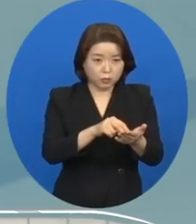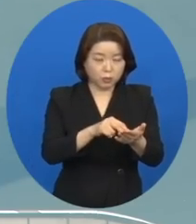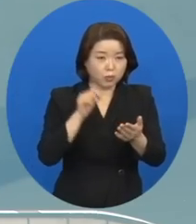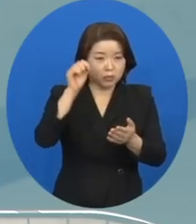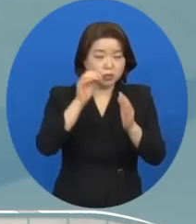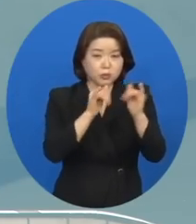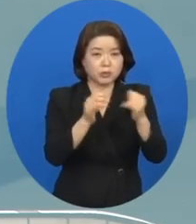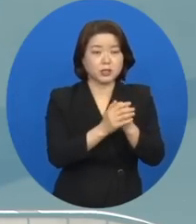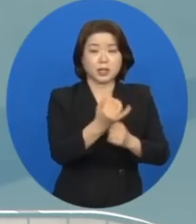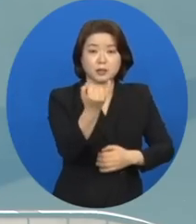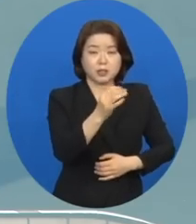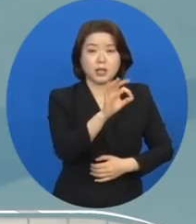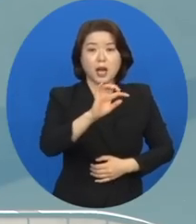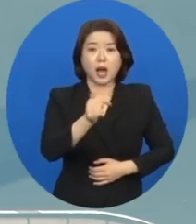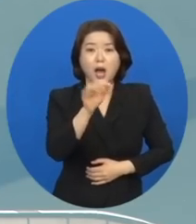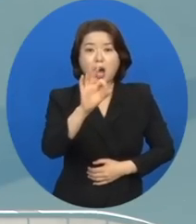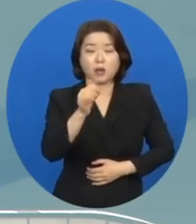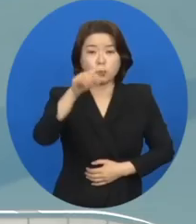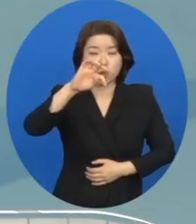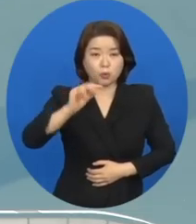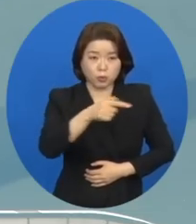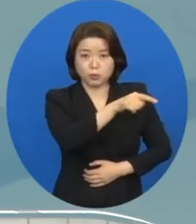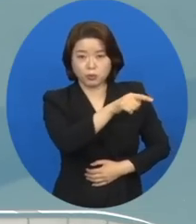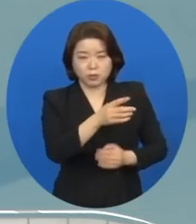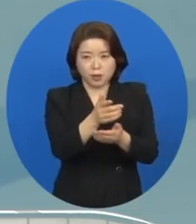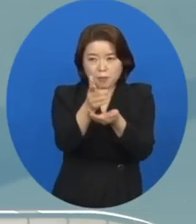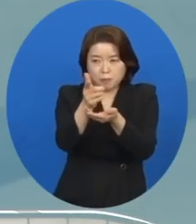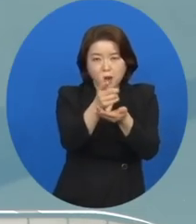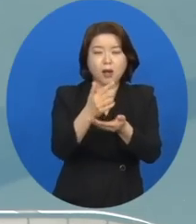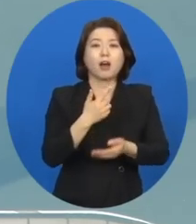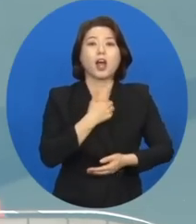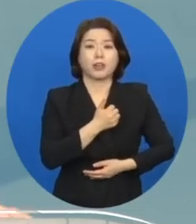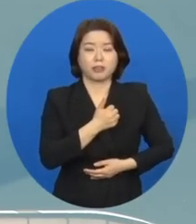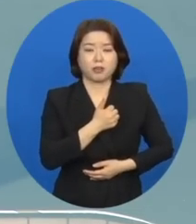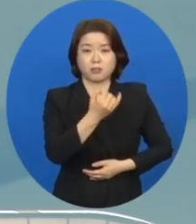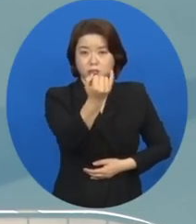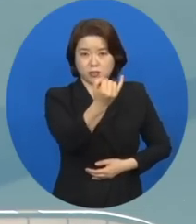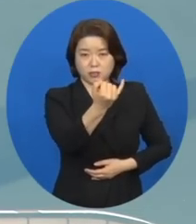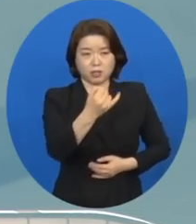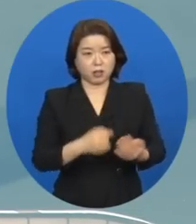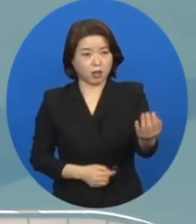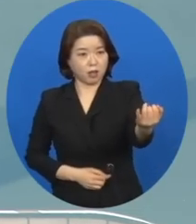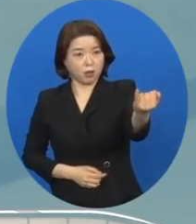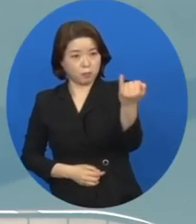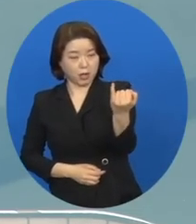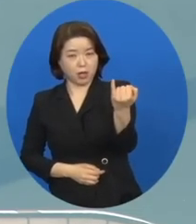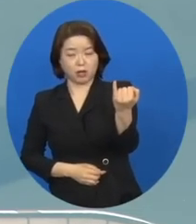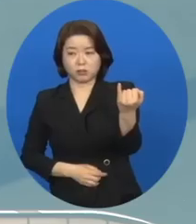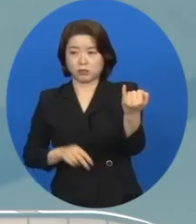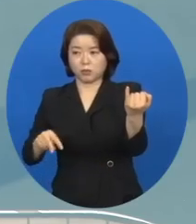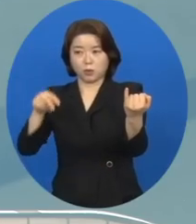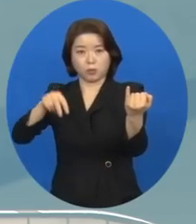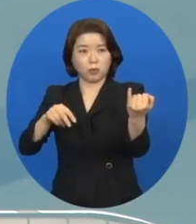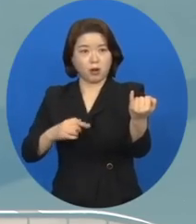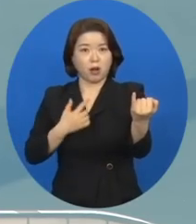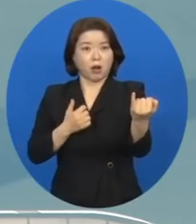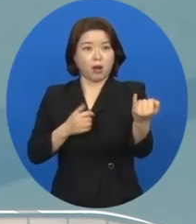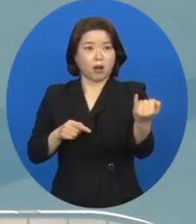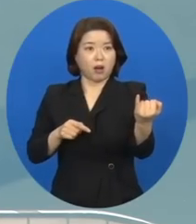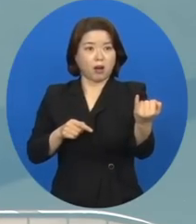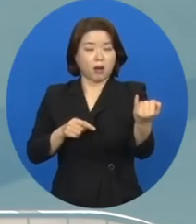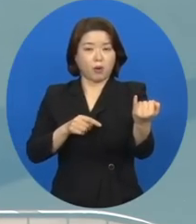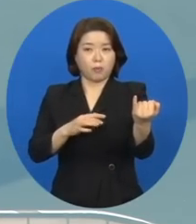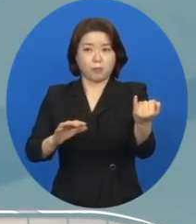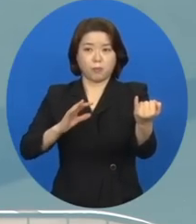등장합니다. 여인입니다. 스나이퍼 역할을 했던. 근데 그가 너무 놀라 있을 때 염석진에게 묻습니다. 왜